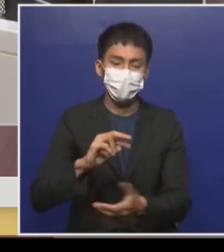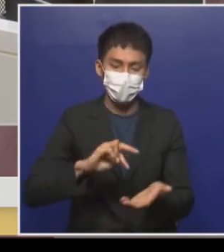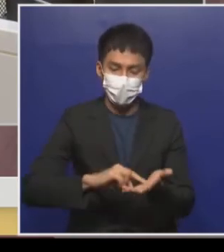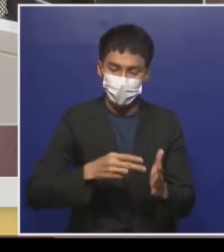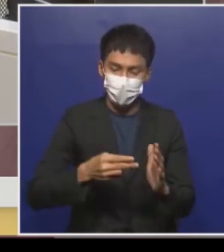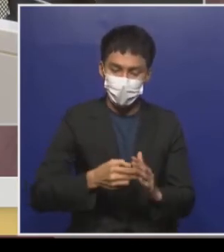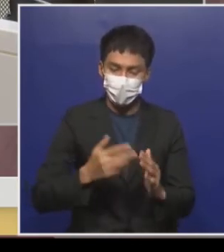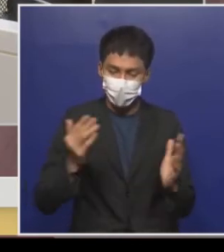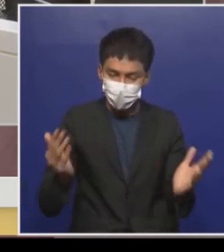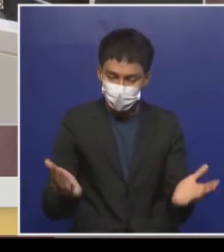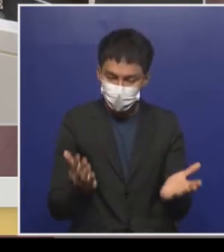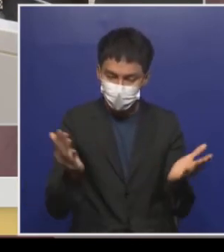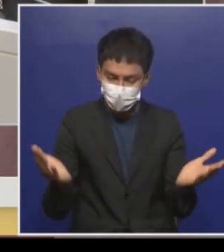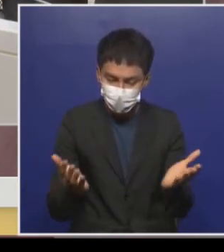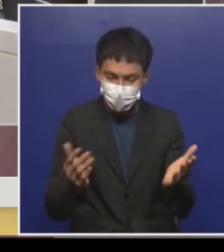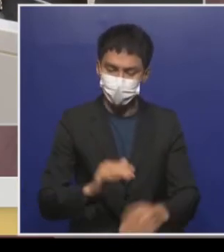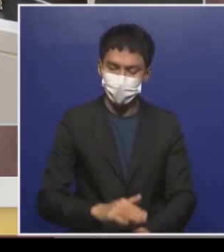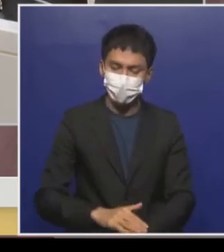พัฒนาทุกช่งใว